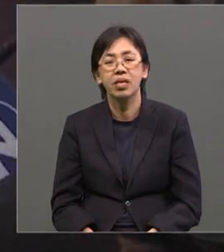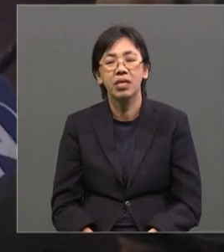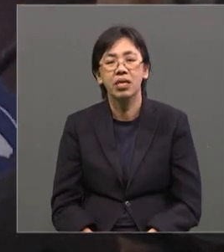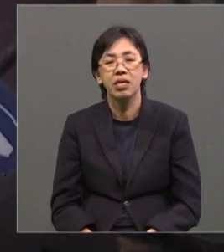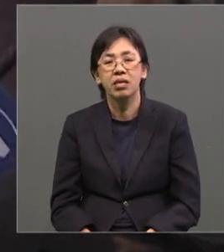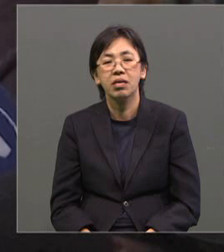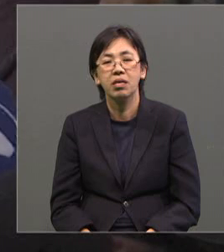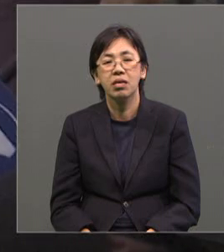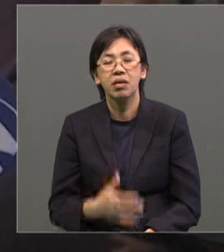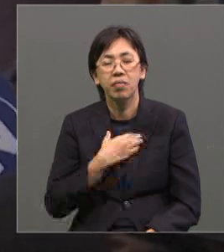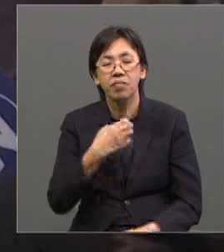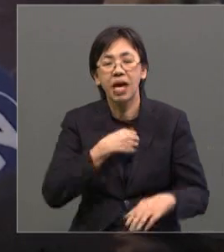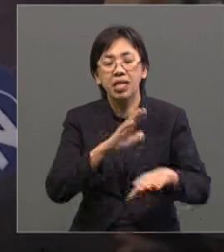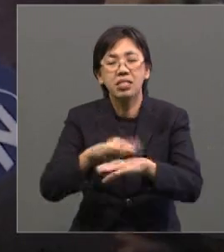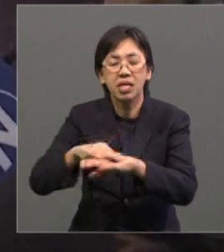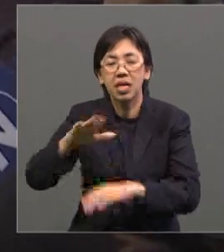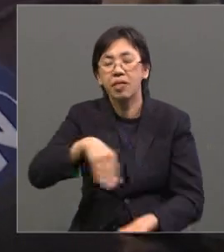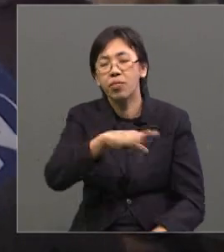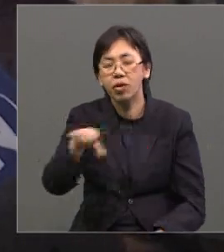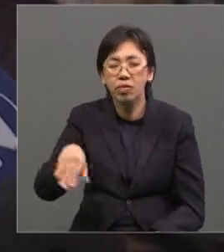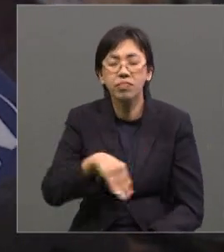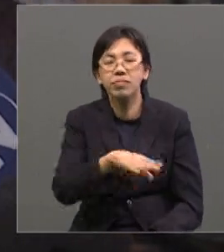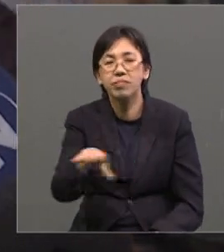องนี้เป็นอุทาหรณ์ให้ทุกๆคนครับว่า